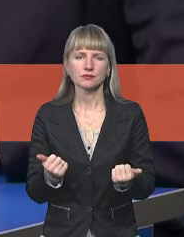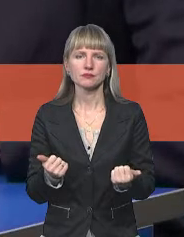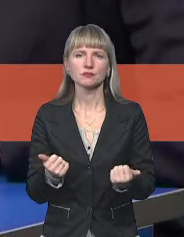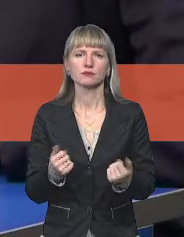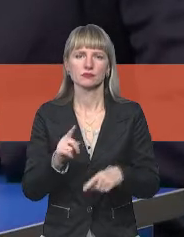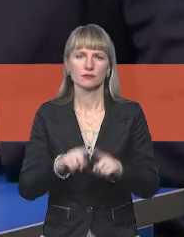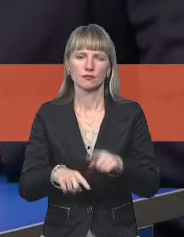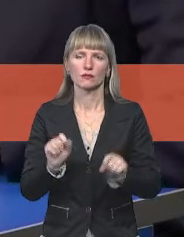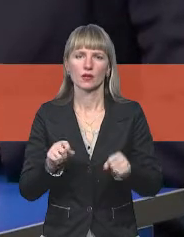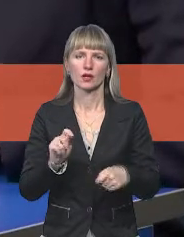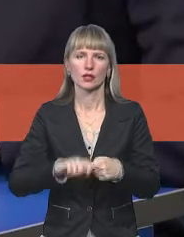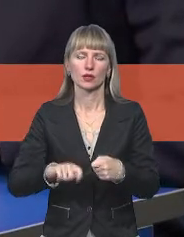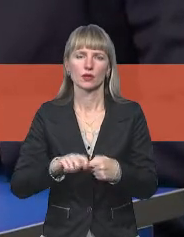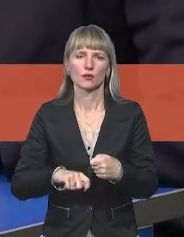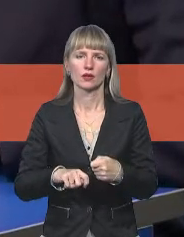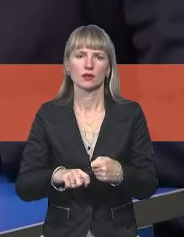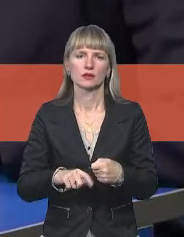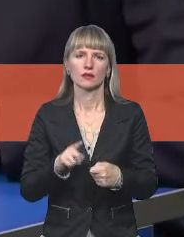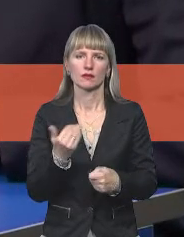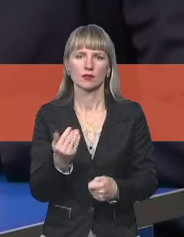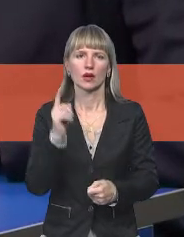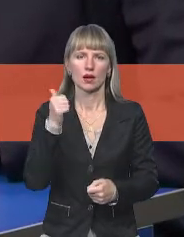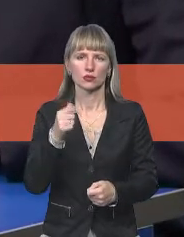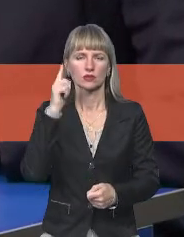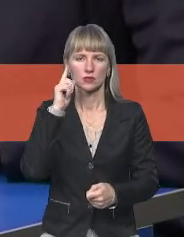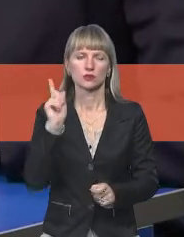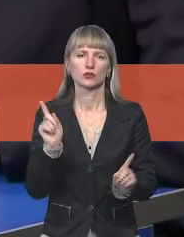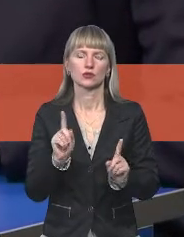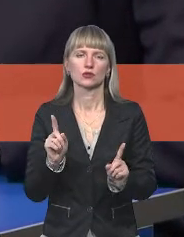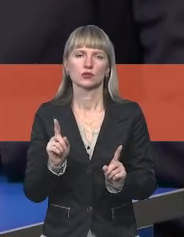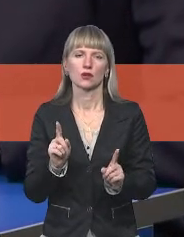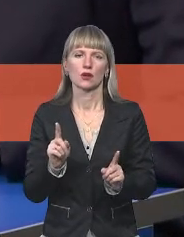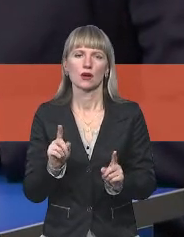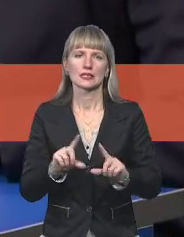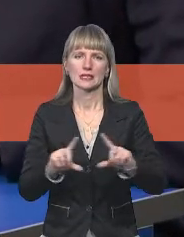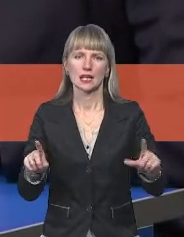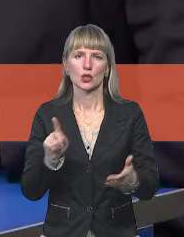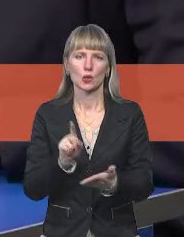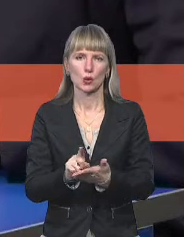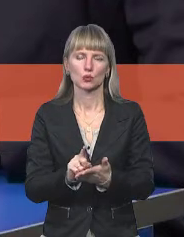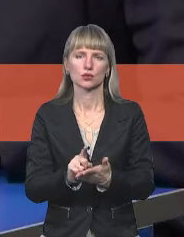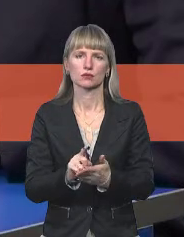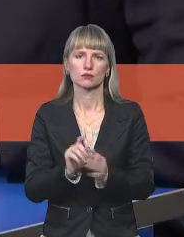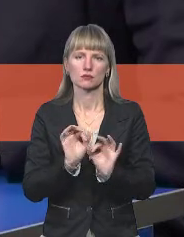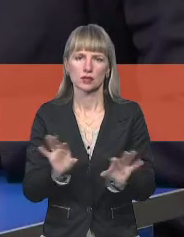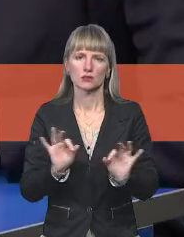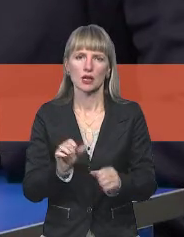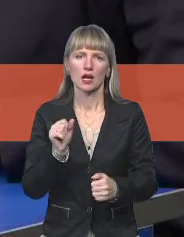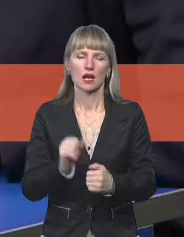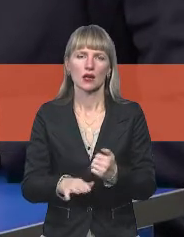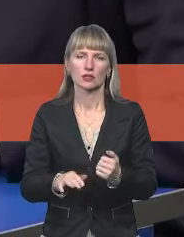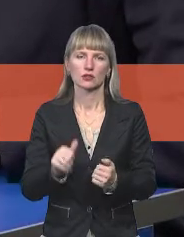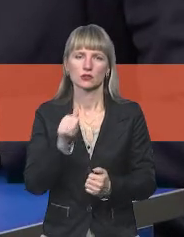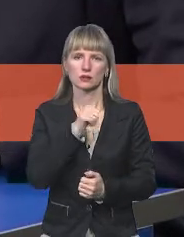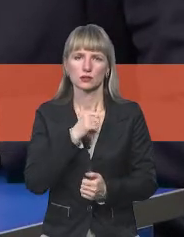батьки можуть контролювати. Ви добре зазначили, що заклад має звітувати. Так, щорічний звіт директора, він має